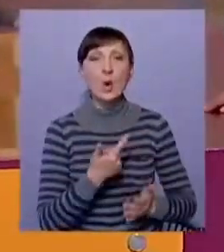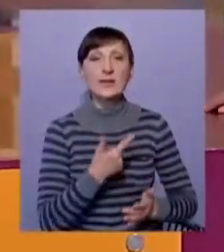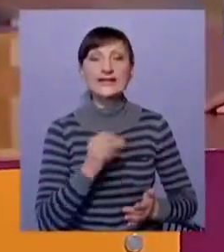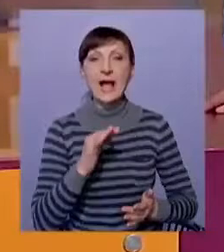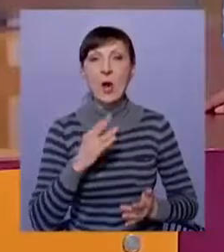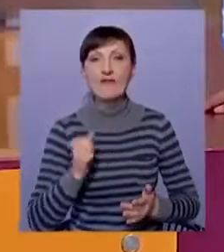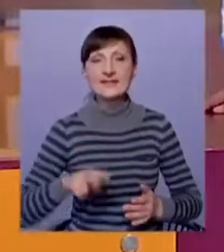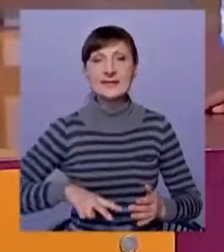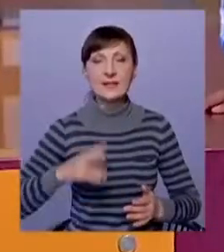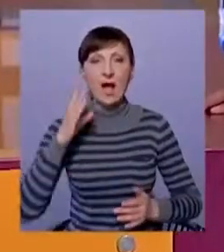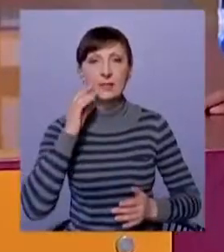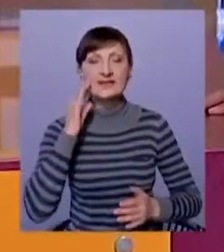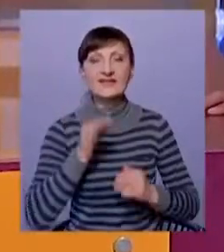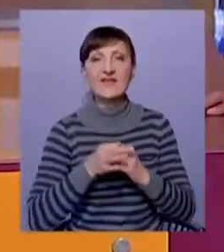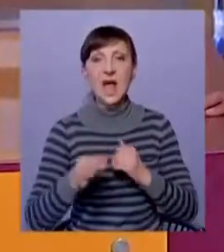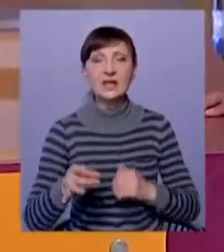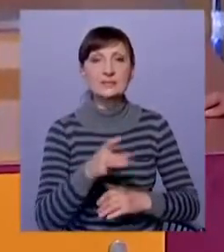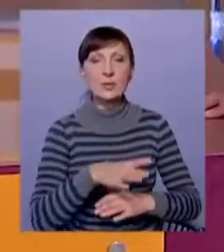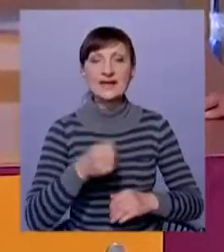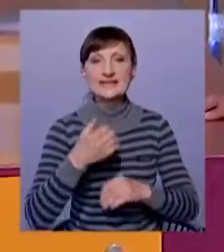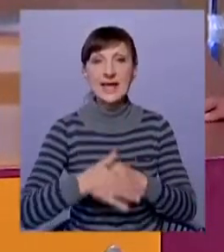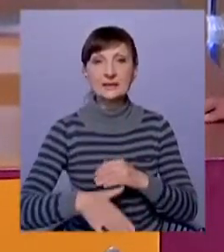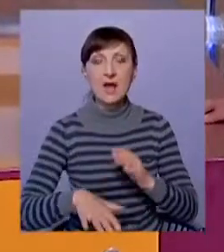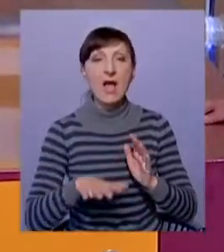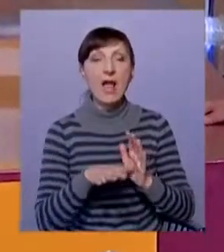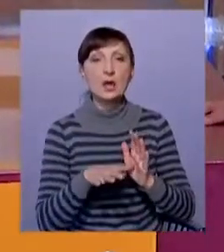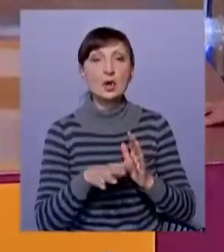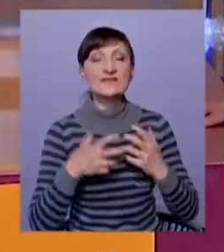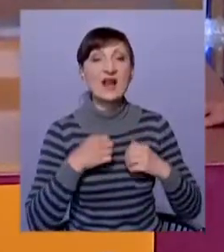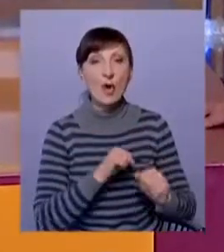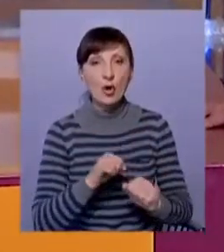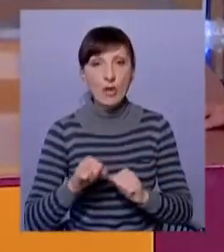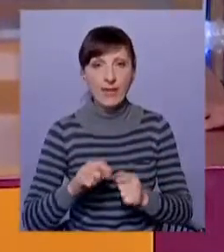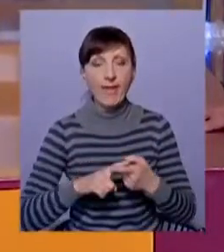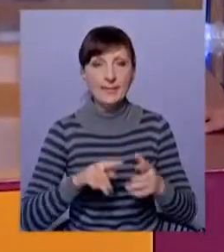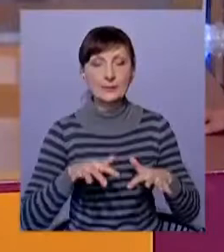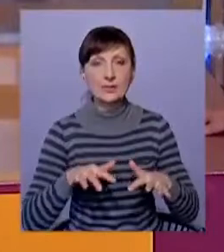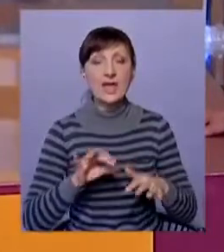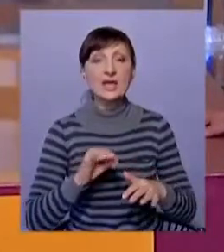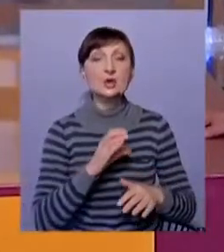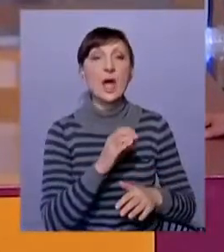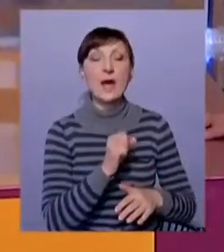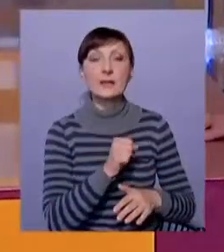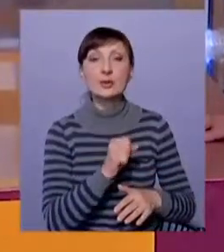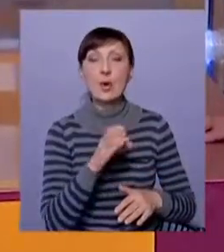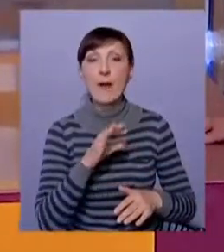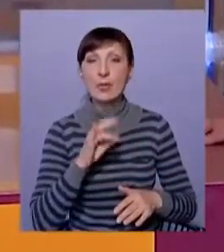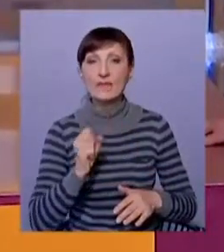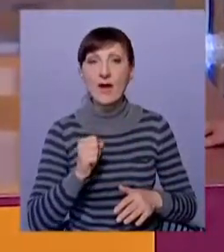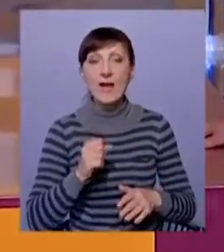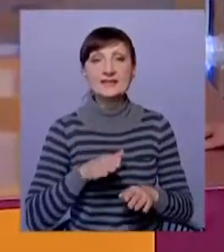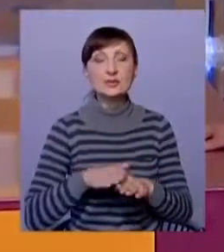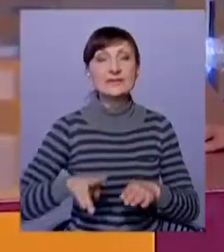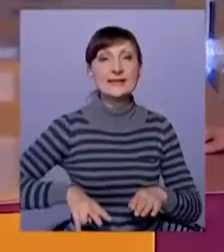Искакова, директор алматинского филиала Республиканского центра электронного здравоохранения, и Наталья Сулейманова, исполнительный директор алматинского